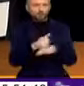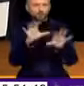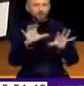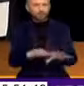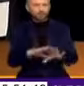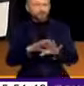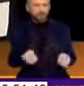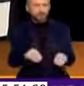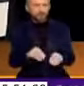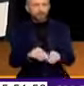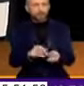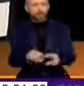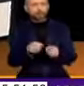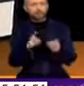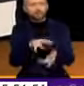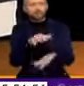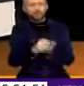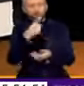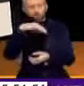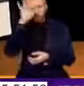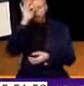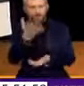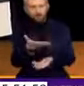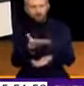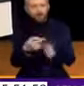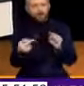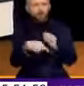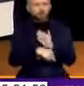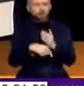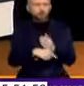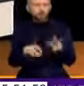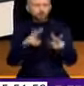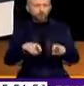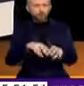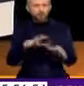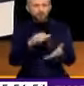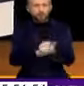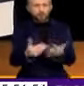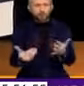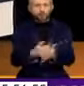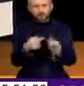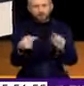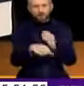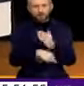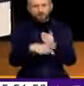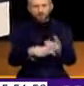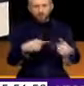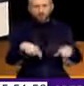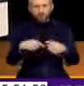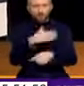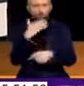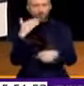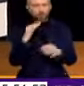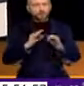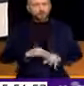Конституції. Тому що злочинністю займається поліція, антикорупційними розслідами займаються нові антикорупційні органи. І купу чиновників,